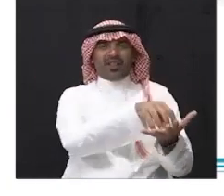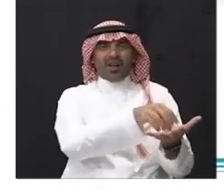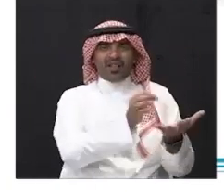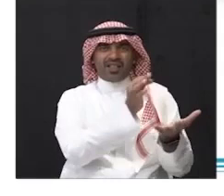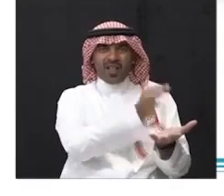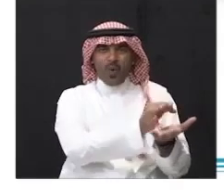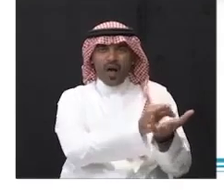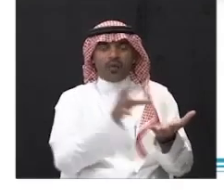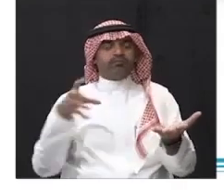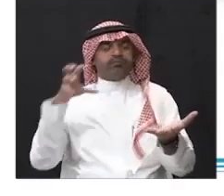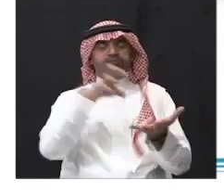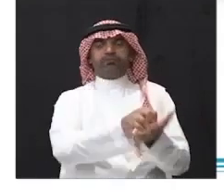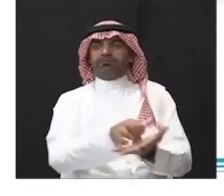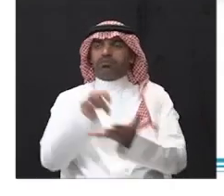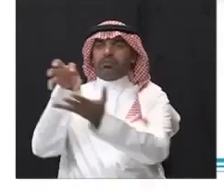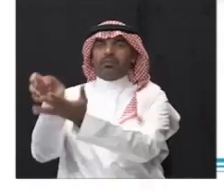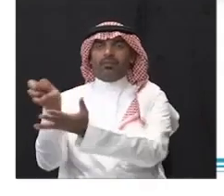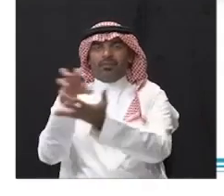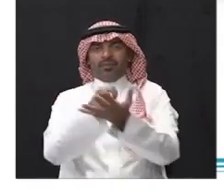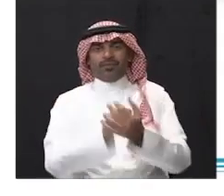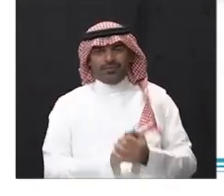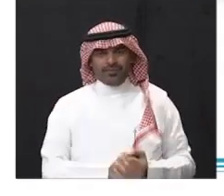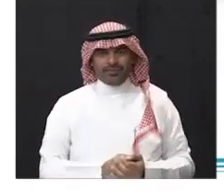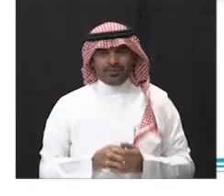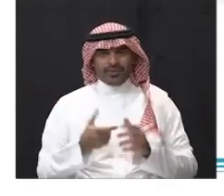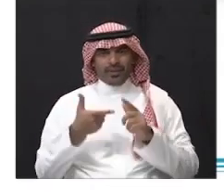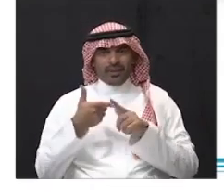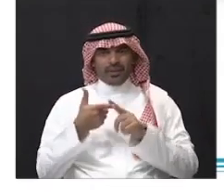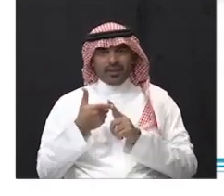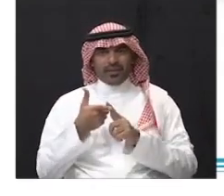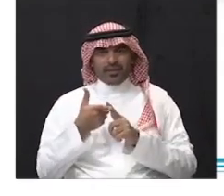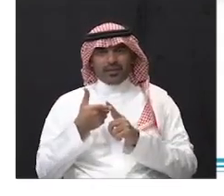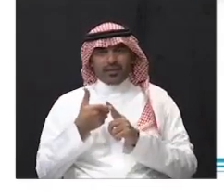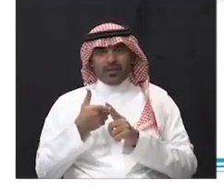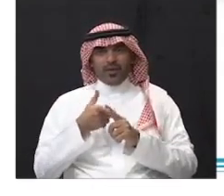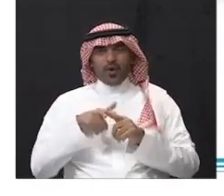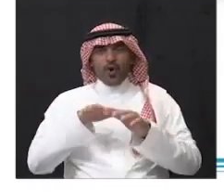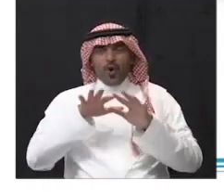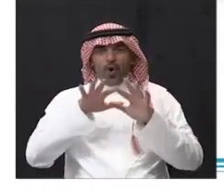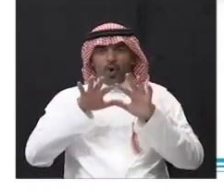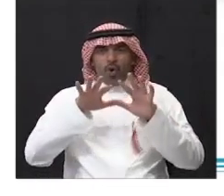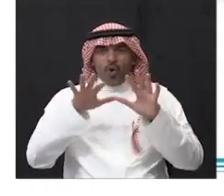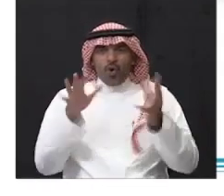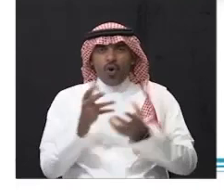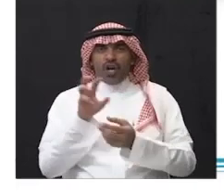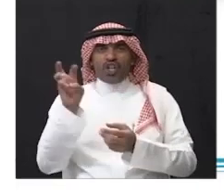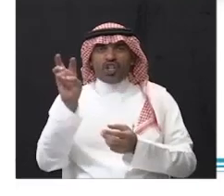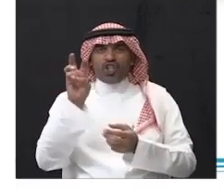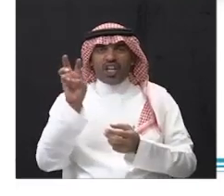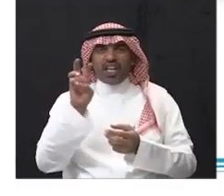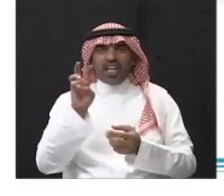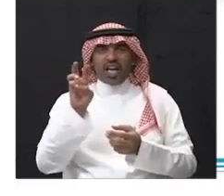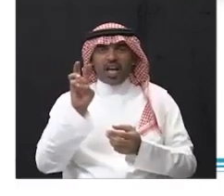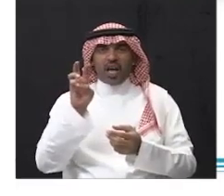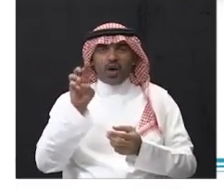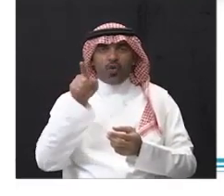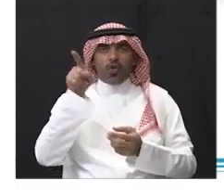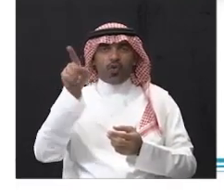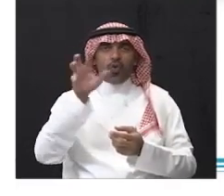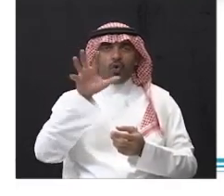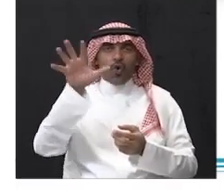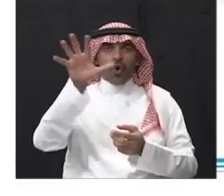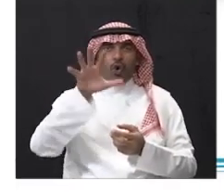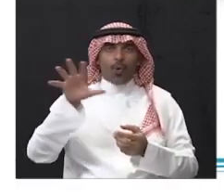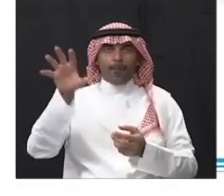الشركات الأوروبية الكبرى للاستثمار في بعض بلدان آسيا وإفريقيا، وطلبها